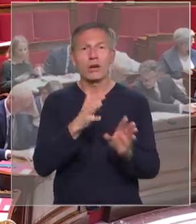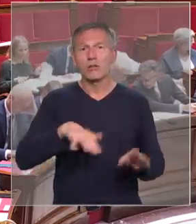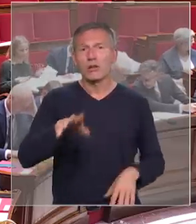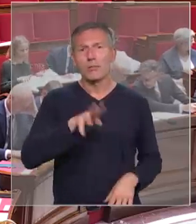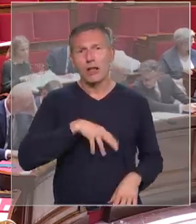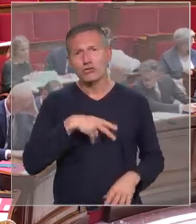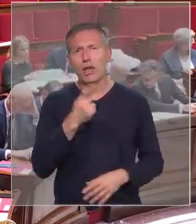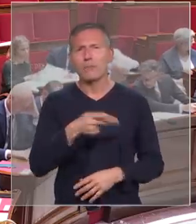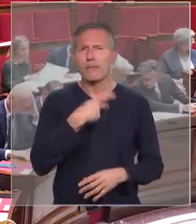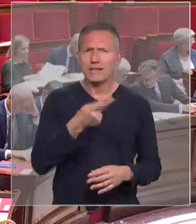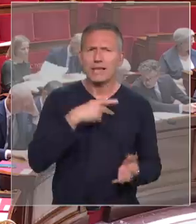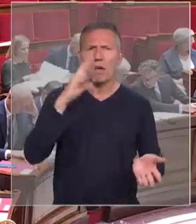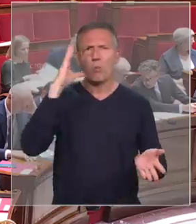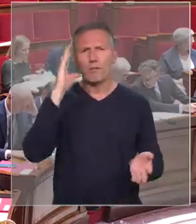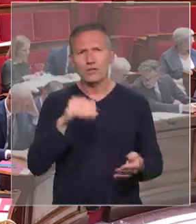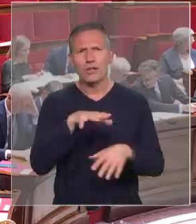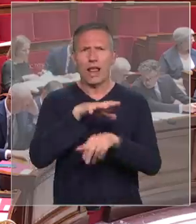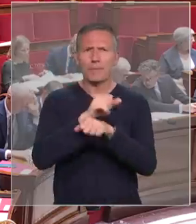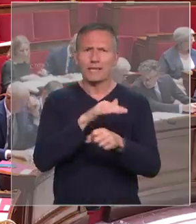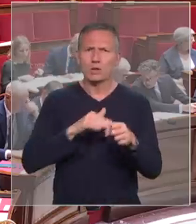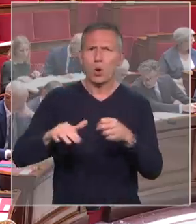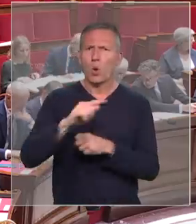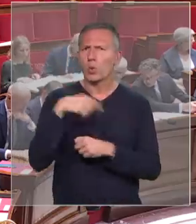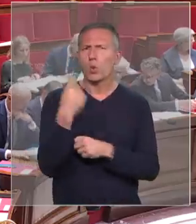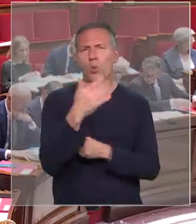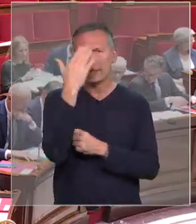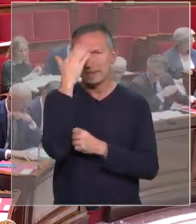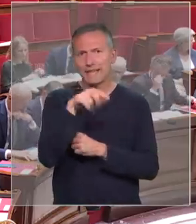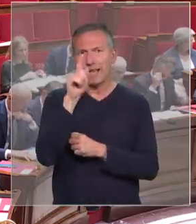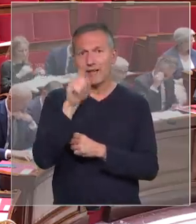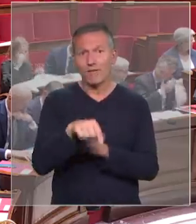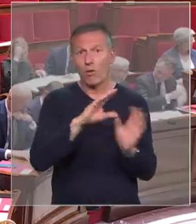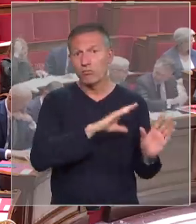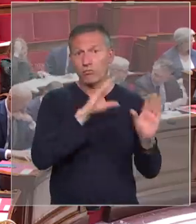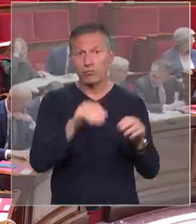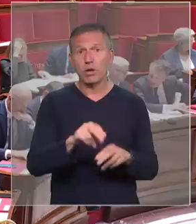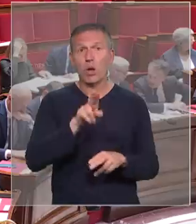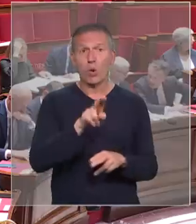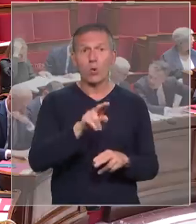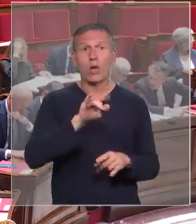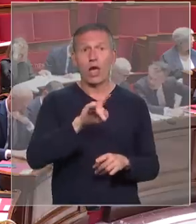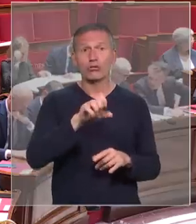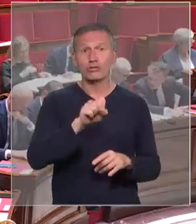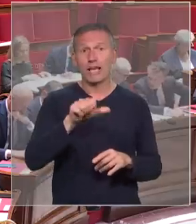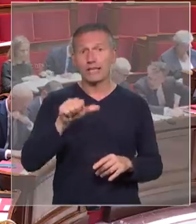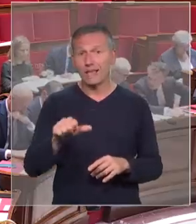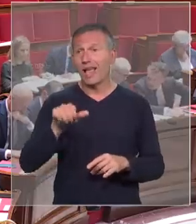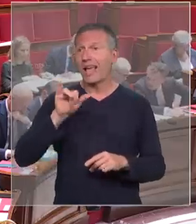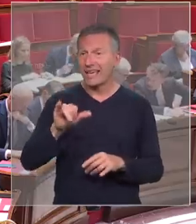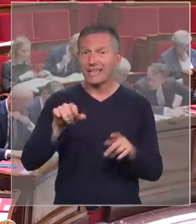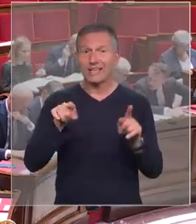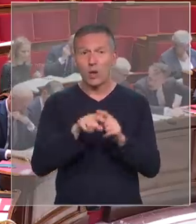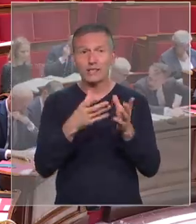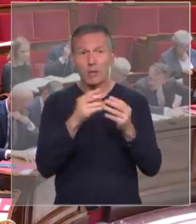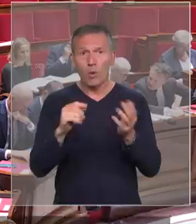médecins, professionnels pénitentiaires sont unanimes. Il faut implanter UHSA, UHSI, ERIS et Prège